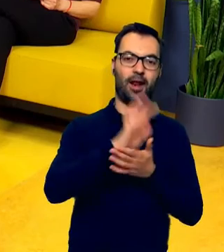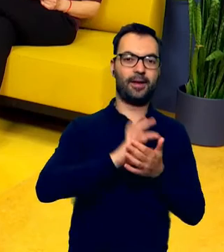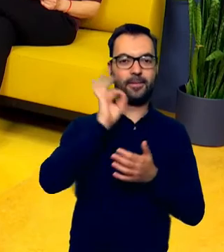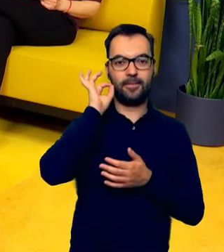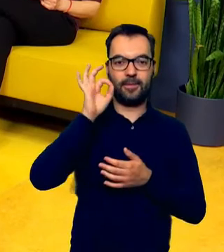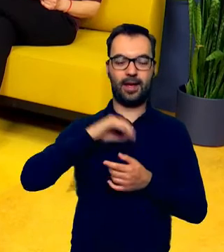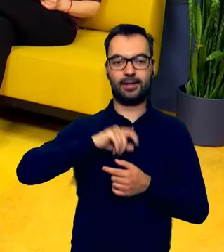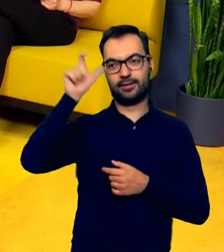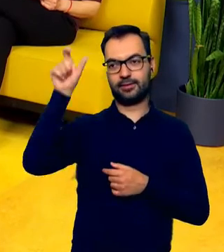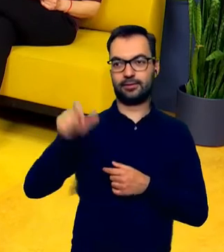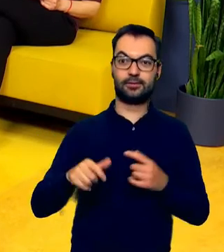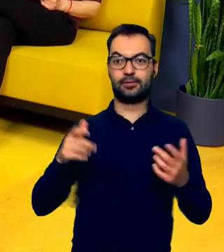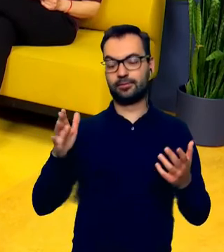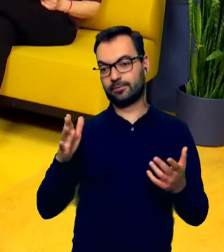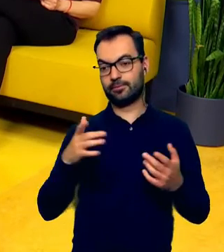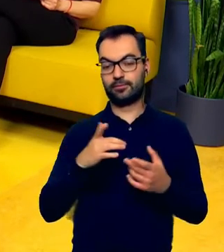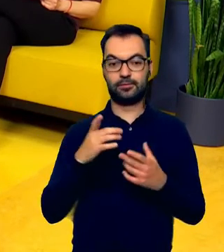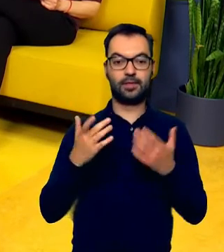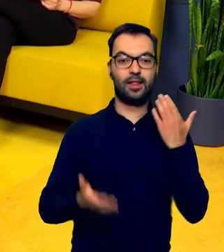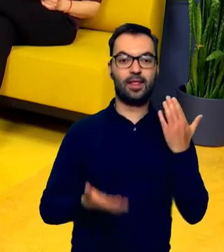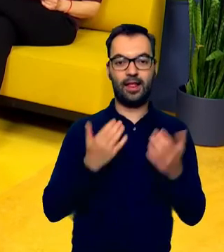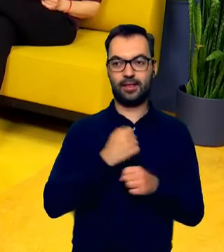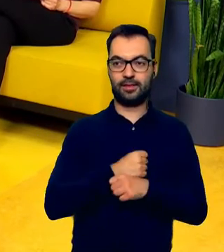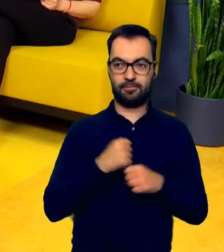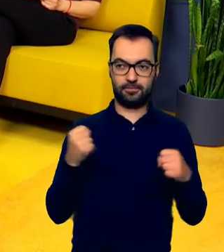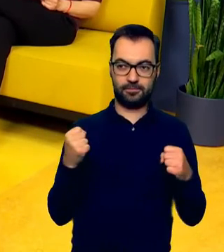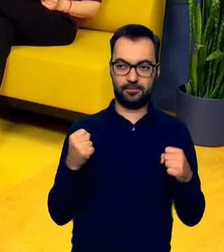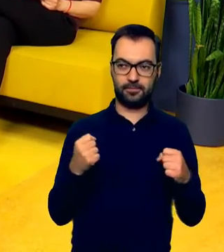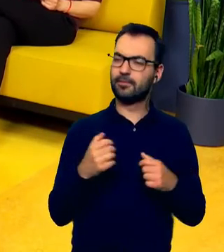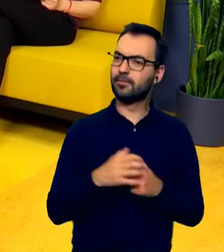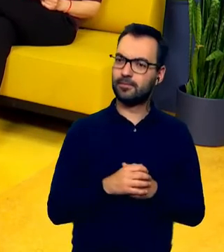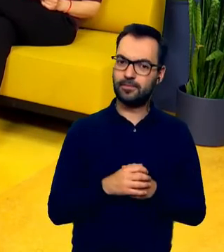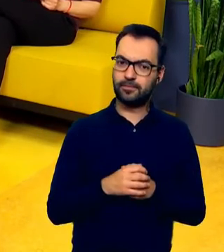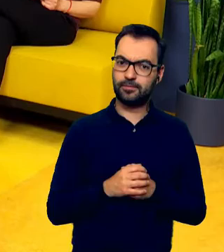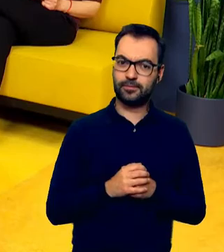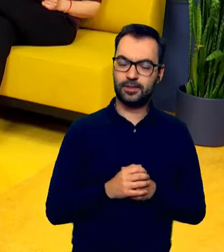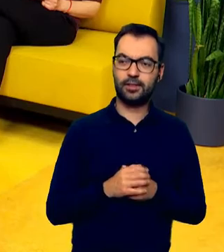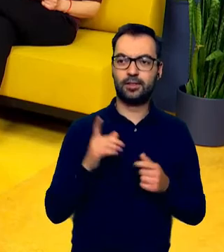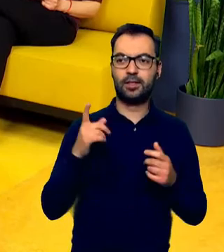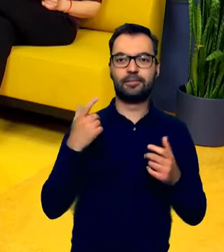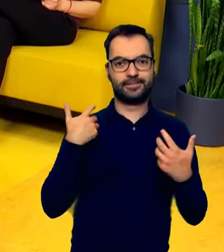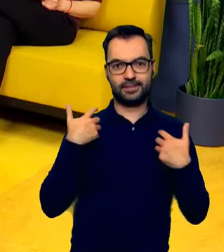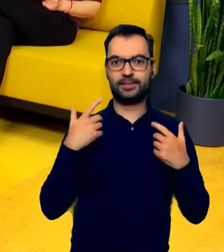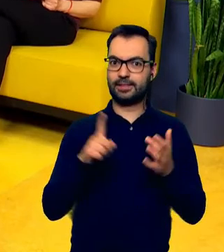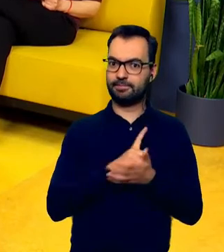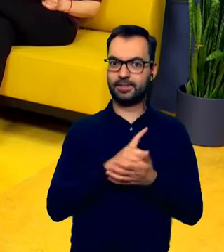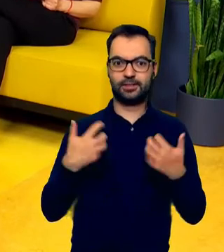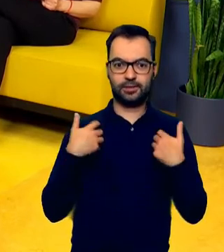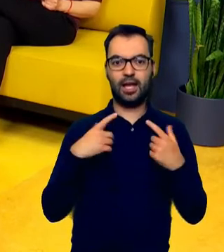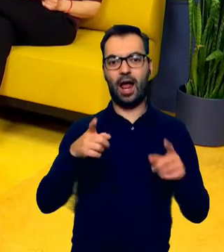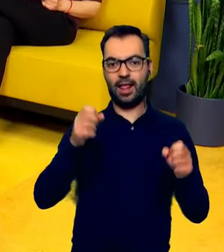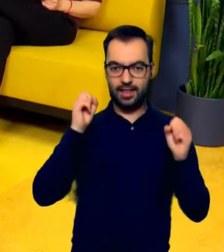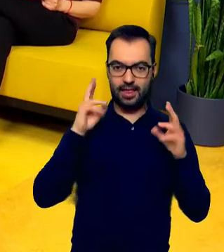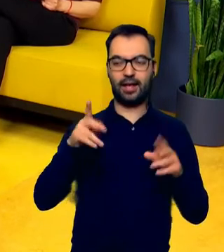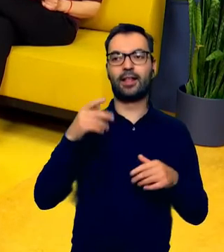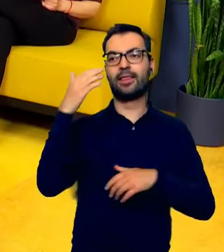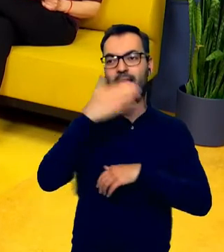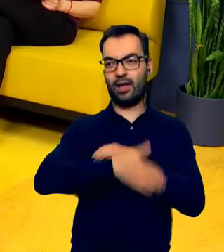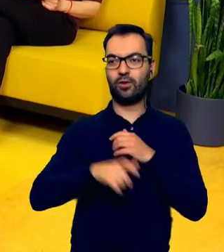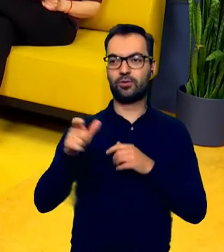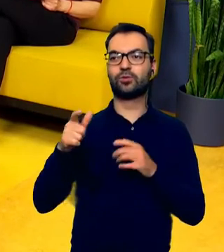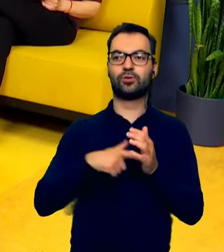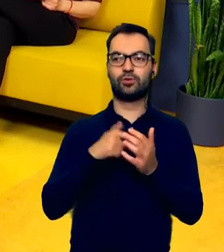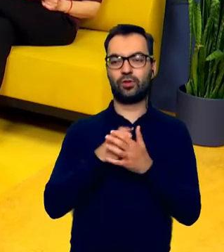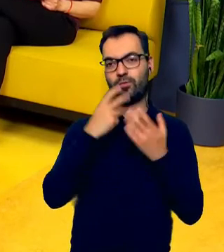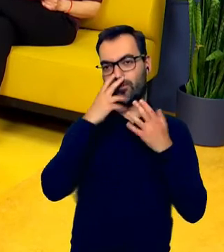panią, która wiesz, no, ma nadwagę, która zagraża jej życiu, ale mimo wszystko na ostatnich stronach